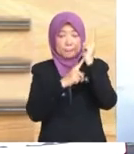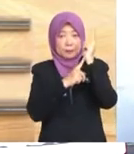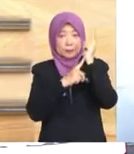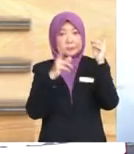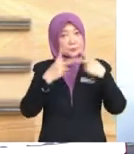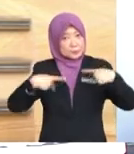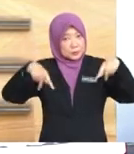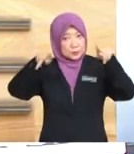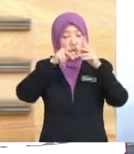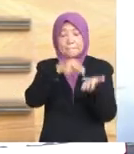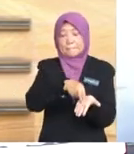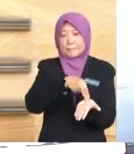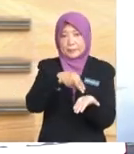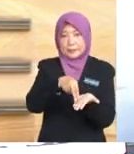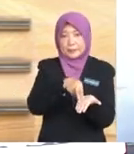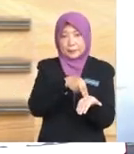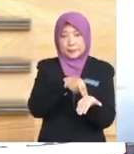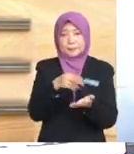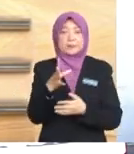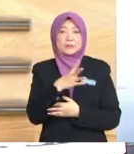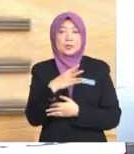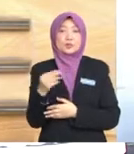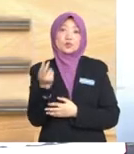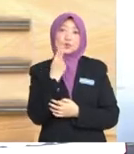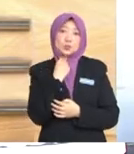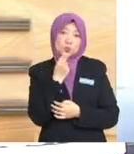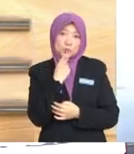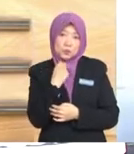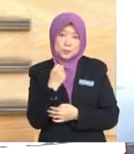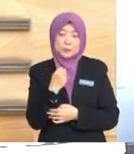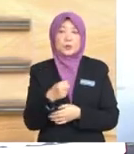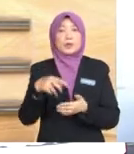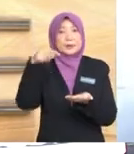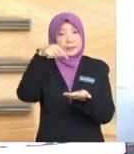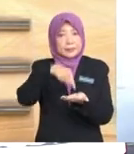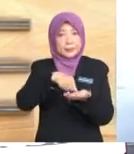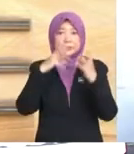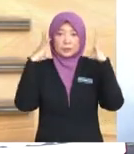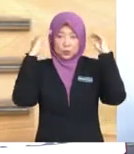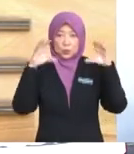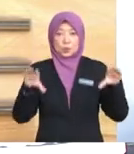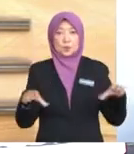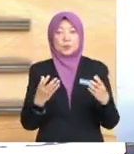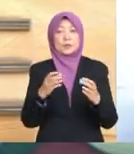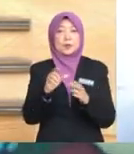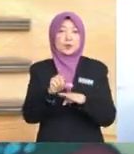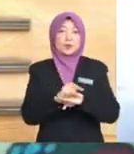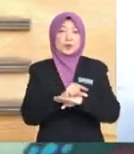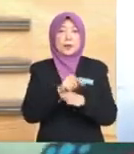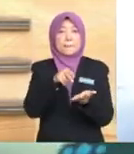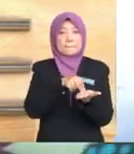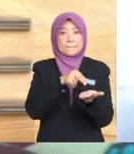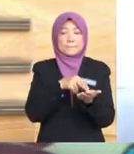diperlukan ialah mentega dan juga gula. Yang cikgu buat ini, cikgu buat menggunakan mentega,